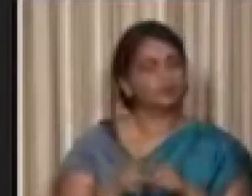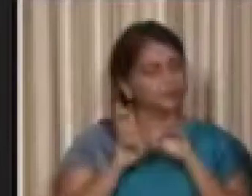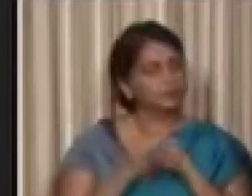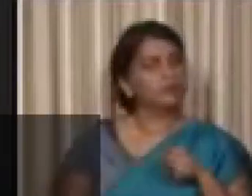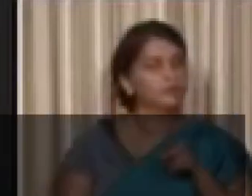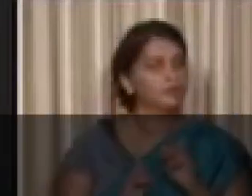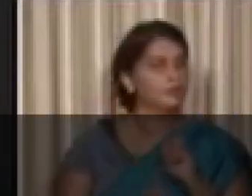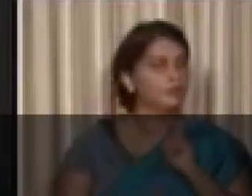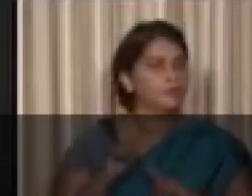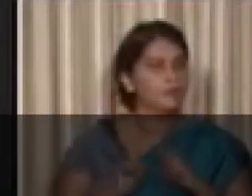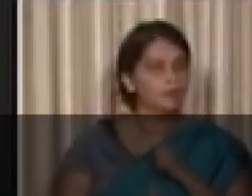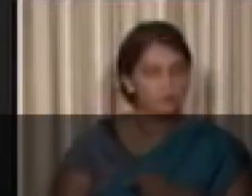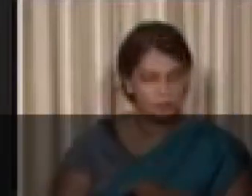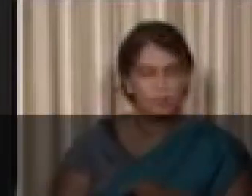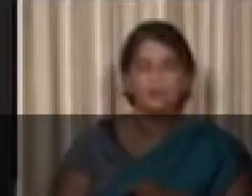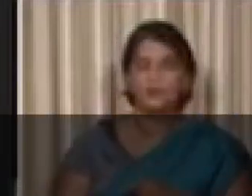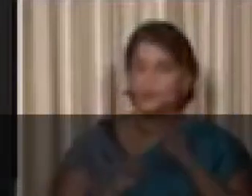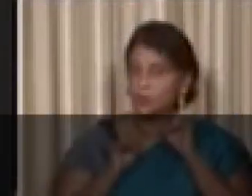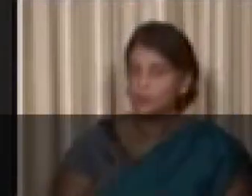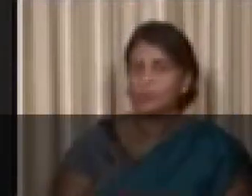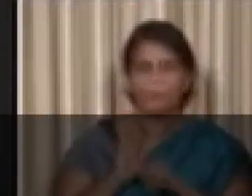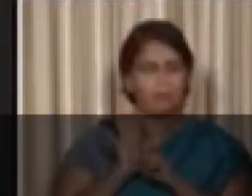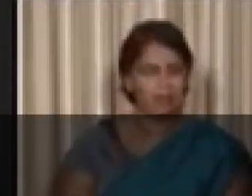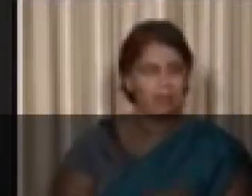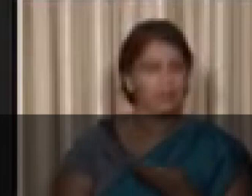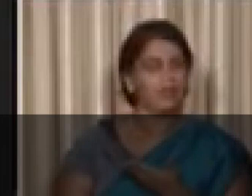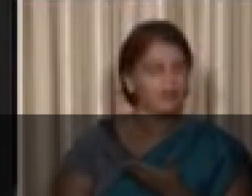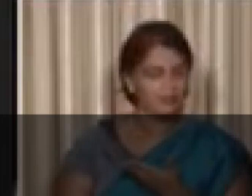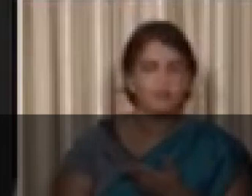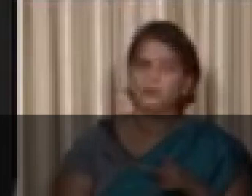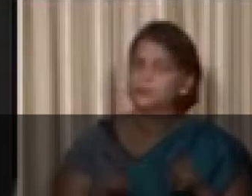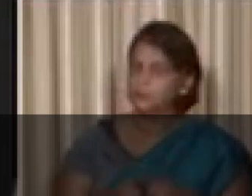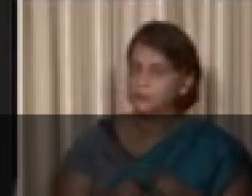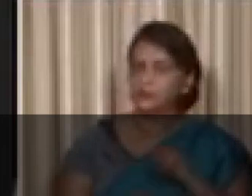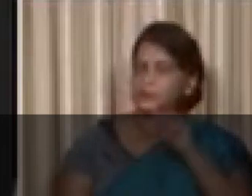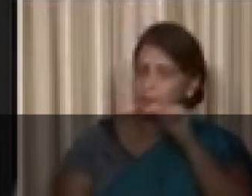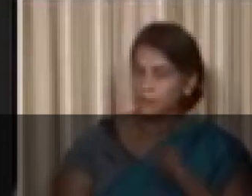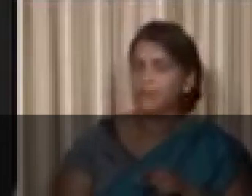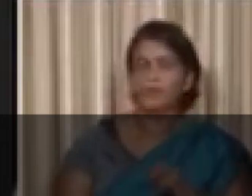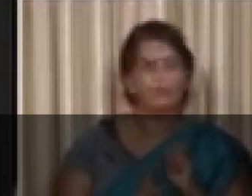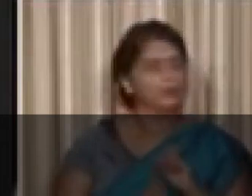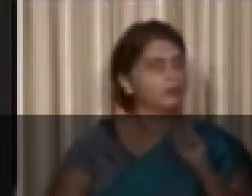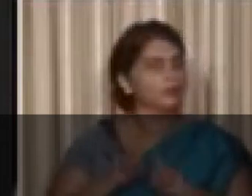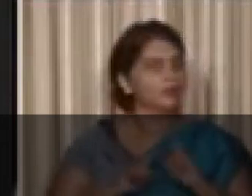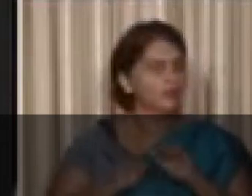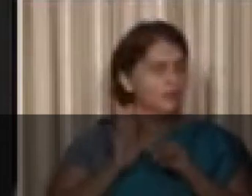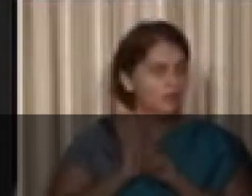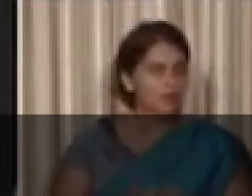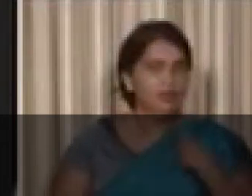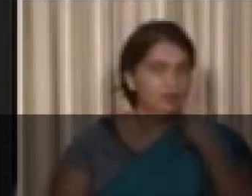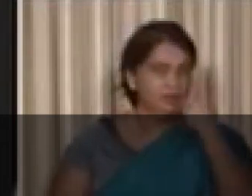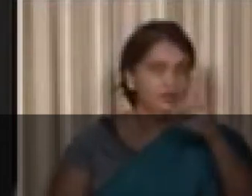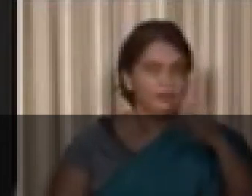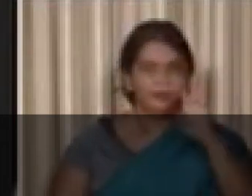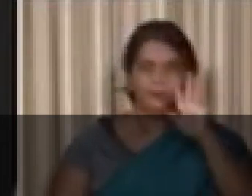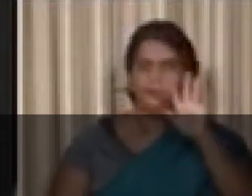අද පාර්ලිමේන්තුව මේ තරම් හැල් වෙලා තියෙන්නේ. ඒ නිසා ඇත්තටම මේ පාර්ලිමේන්තුව හැල්වි මම